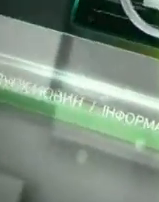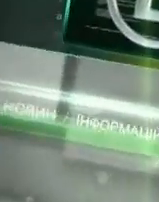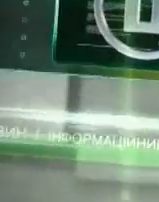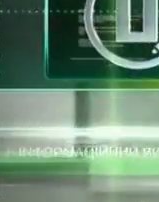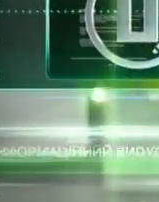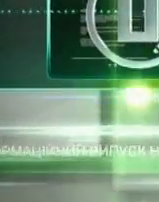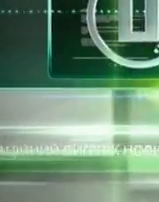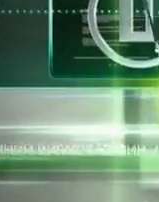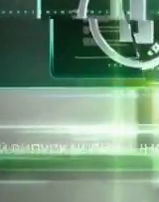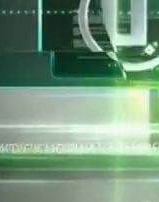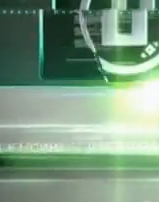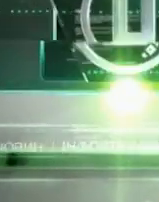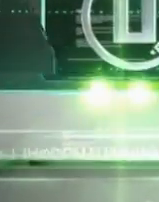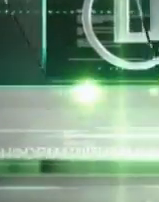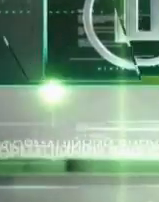Музика